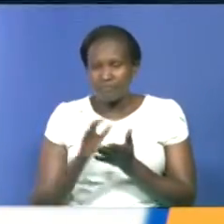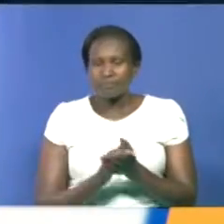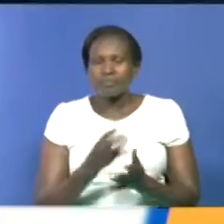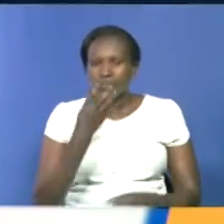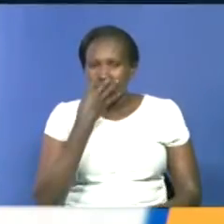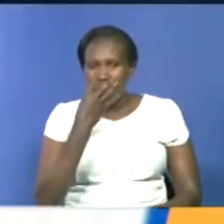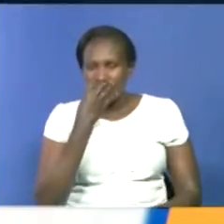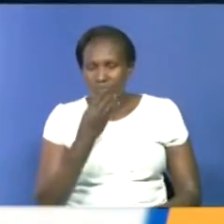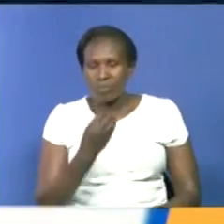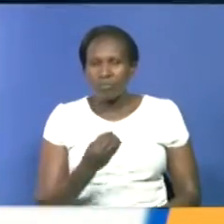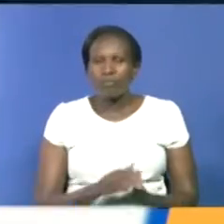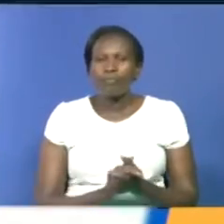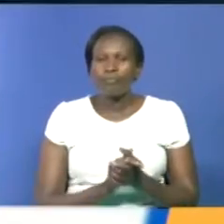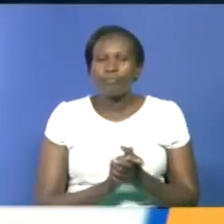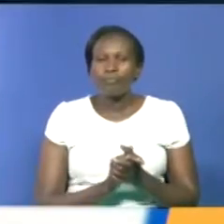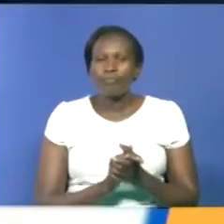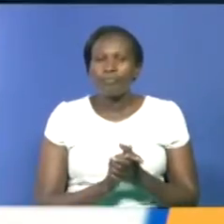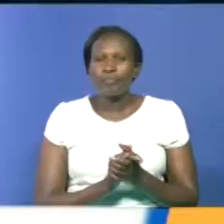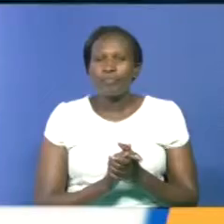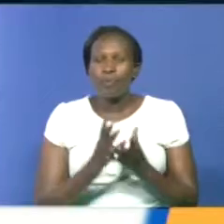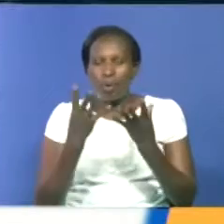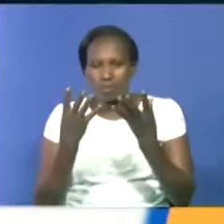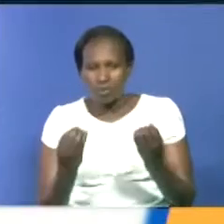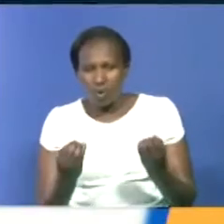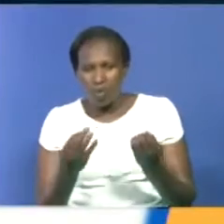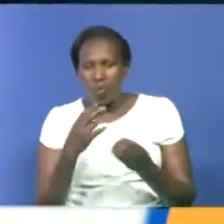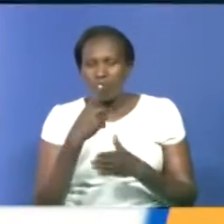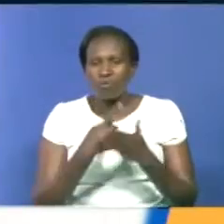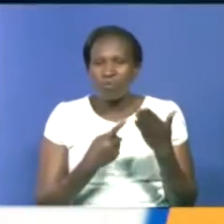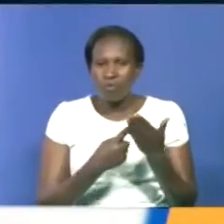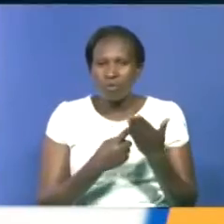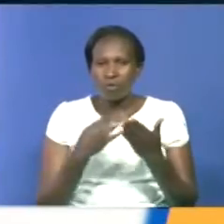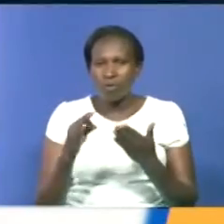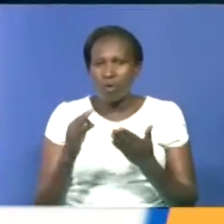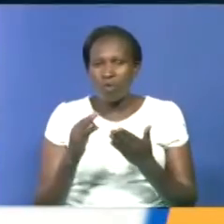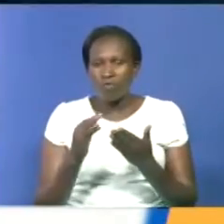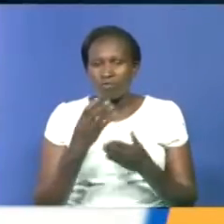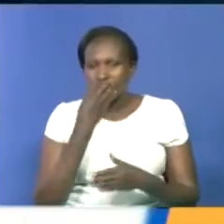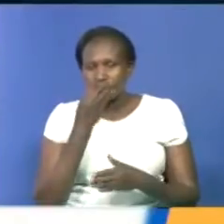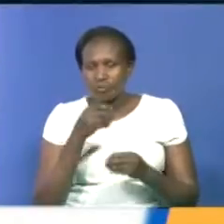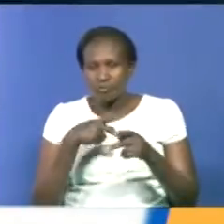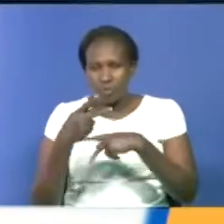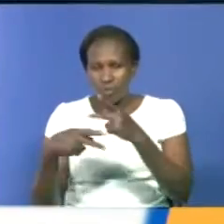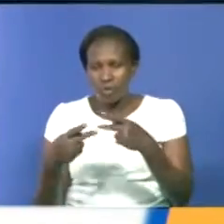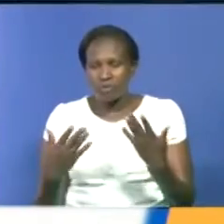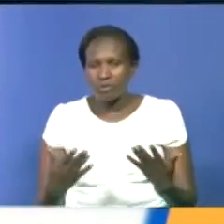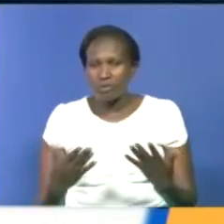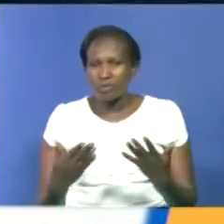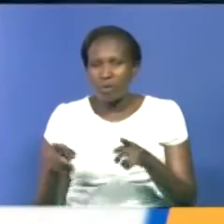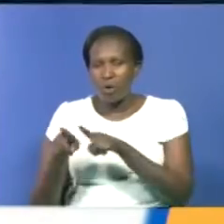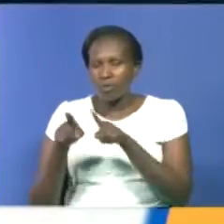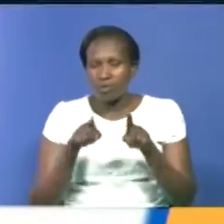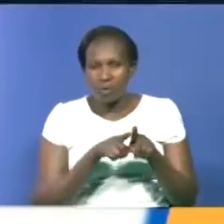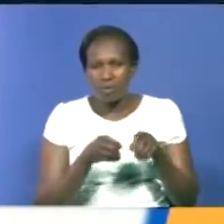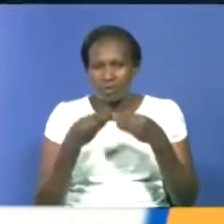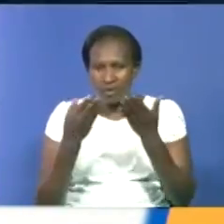that we breathe, absorb over a quarter of the carbon dioxide we produce, and regulate the